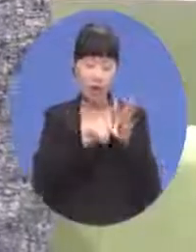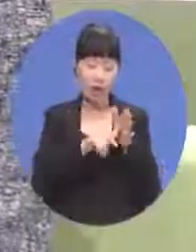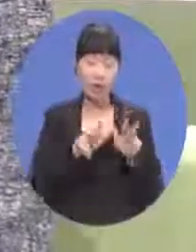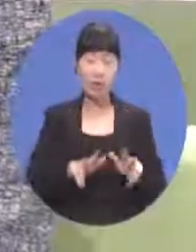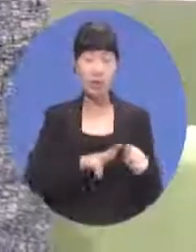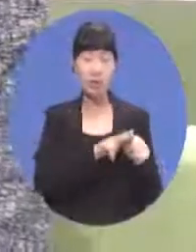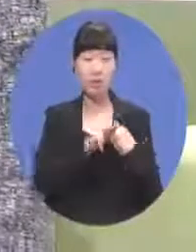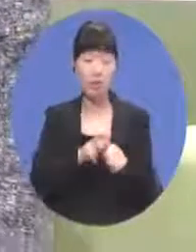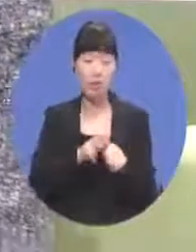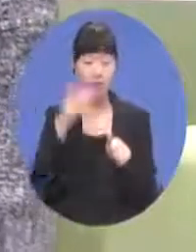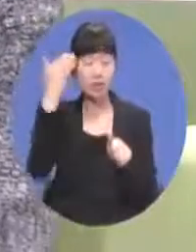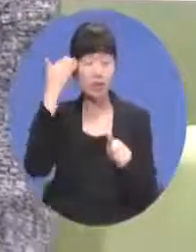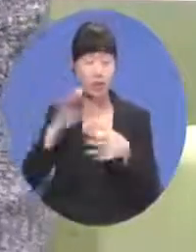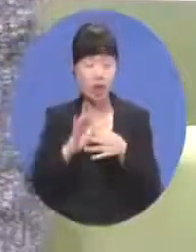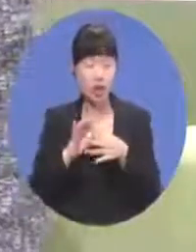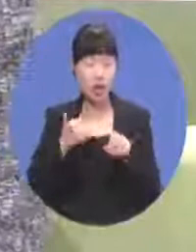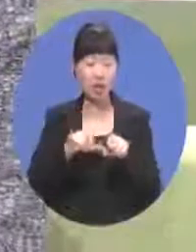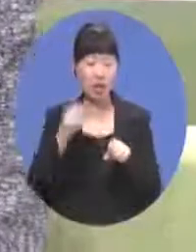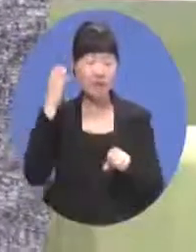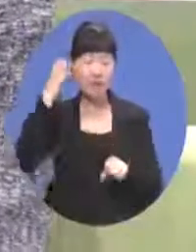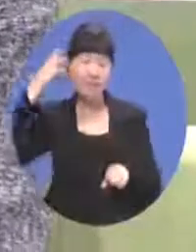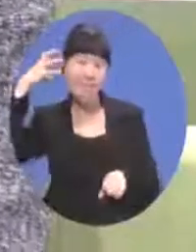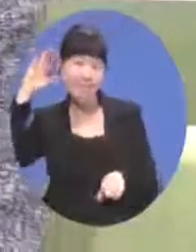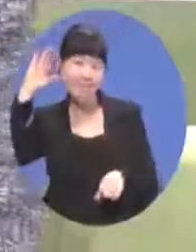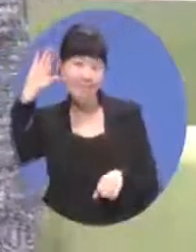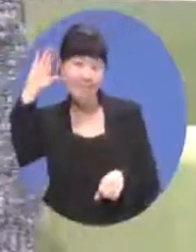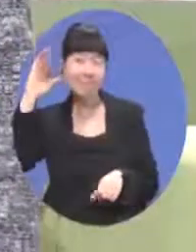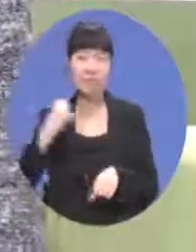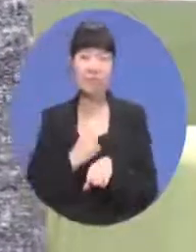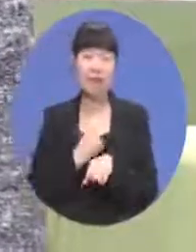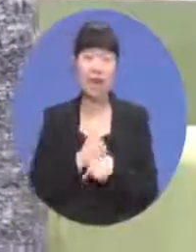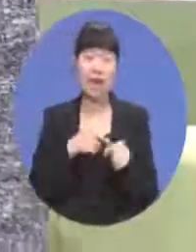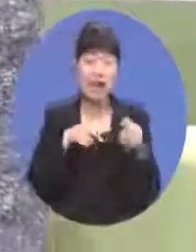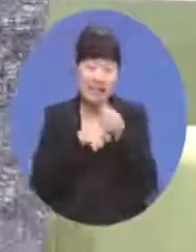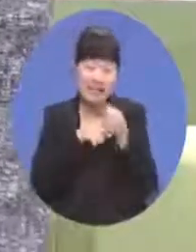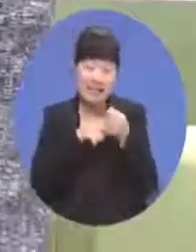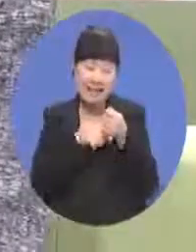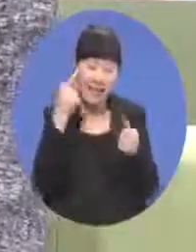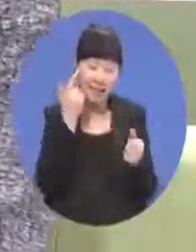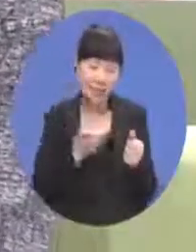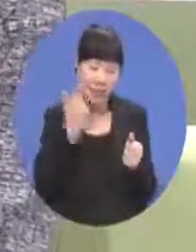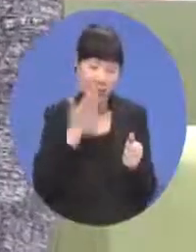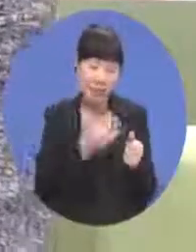정보와 지식과 관련된 거는 귀를 쫑긋 하면서 그렇죠. 네. 막 캐물어요. 더